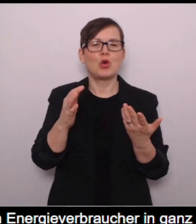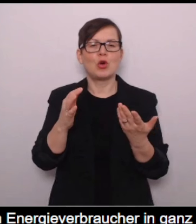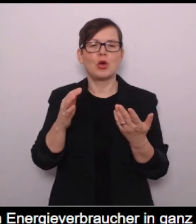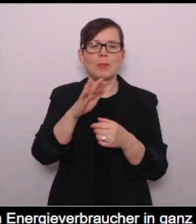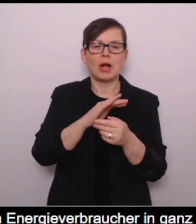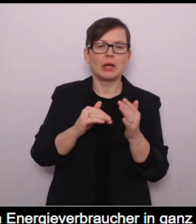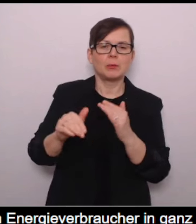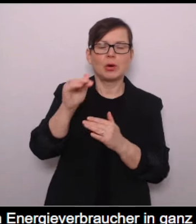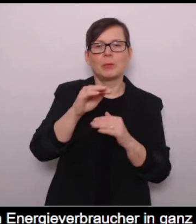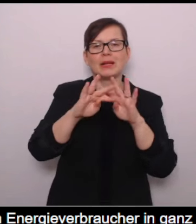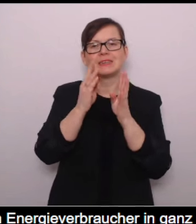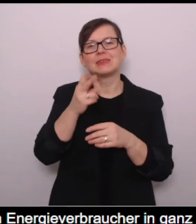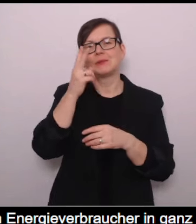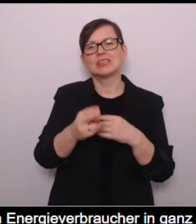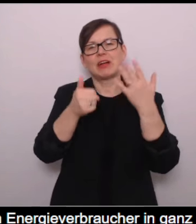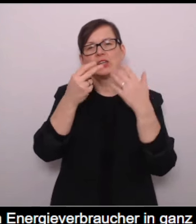Ja.